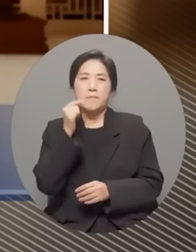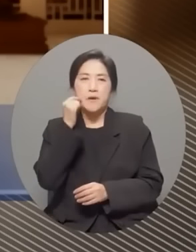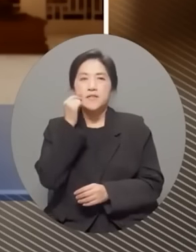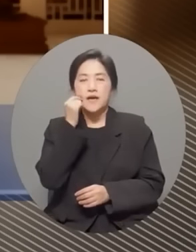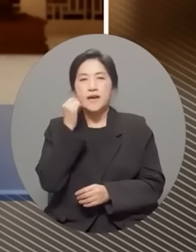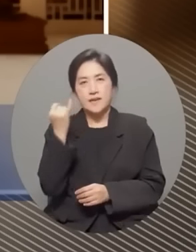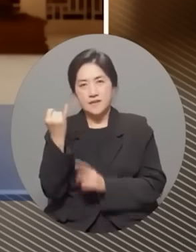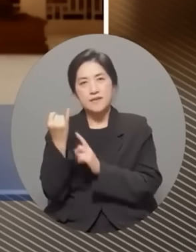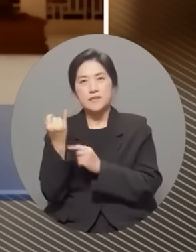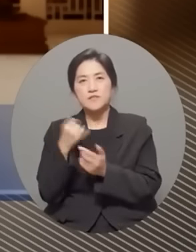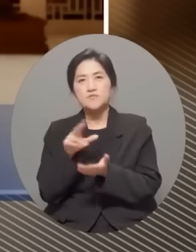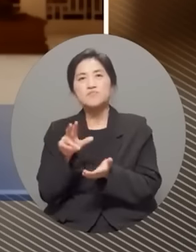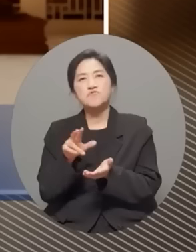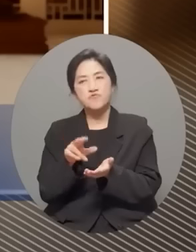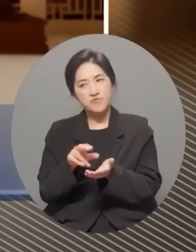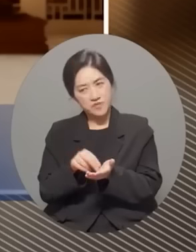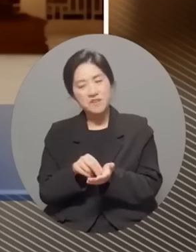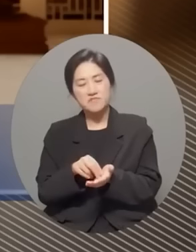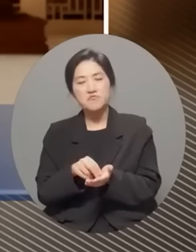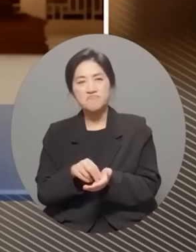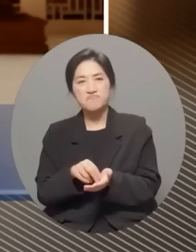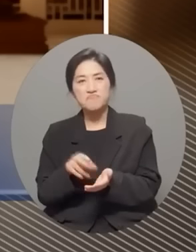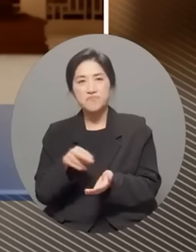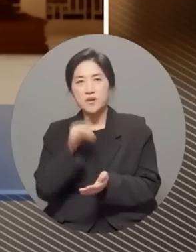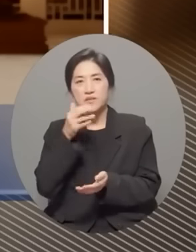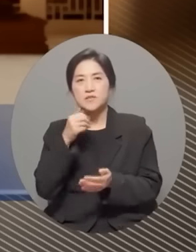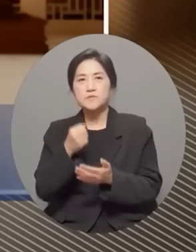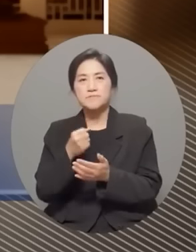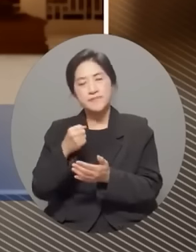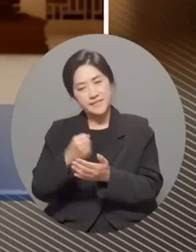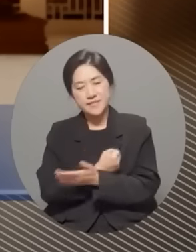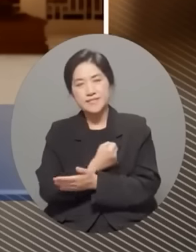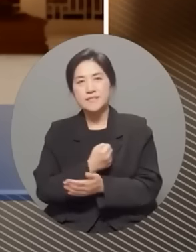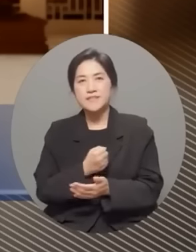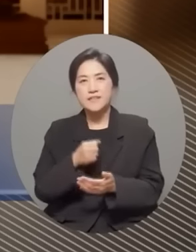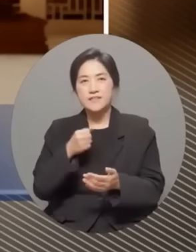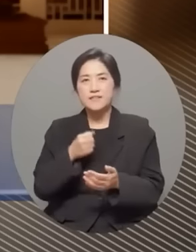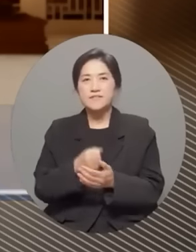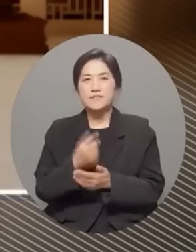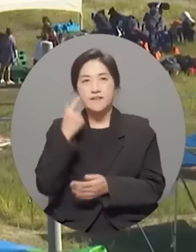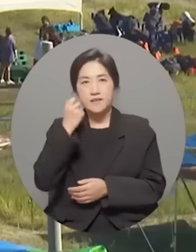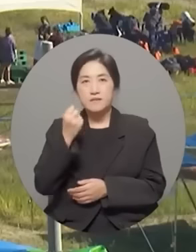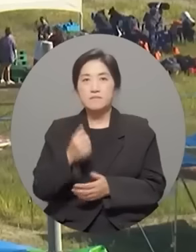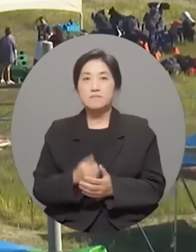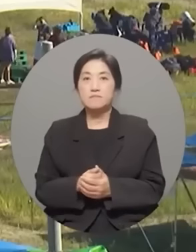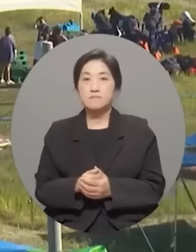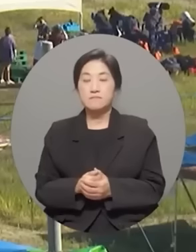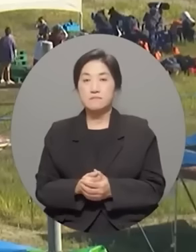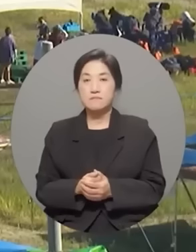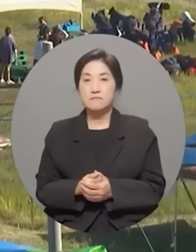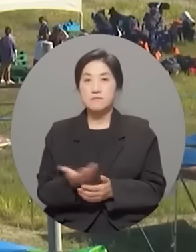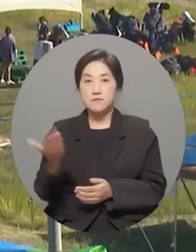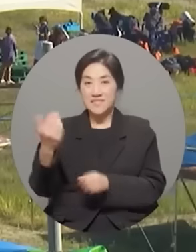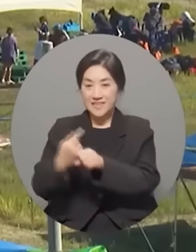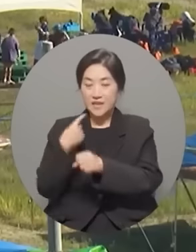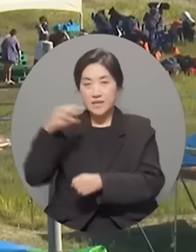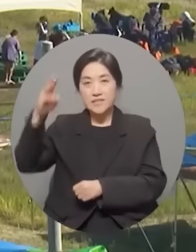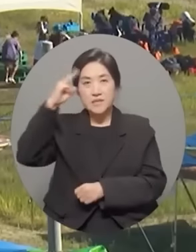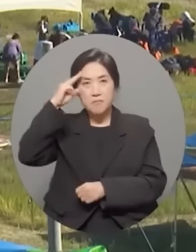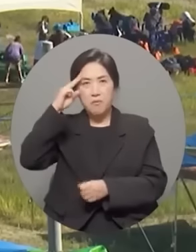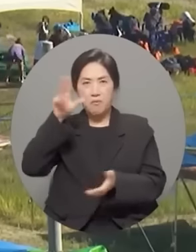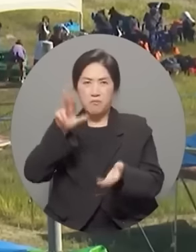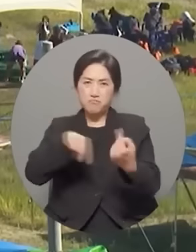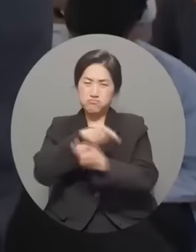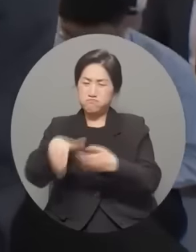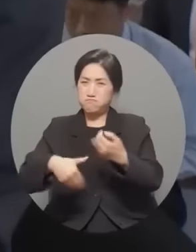좀 어떤 문제라는 문제고 좀 아쉽지 않았나 생각이 되는데 지난해 잼버리 파행에